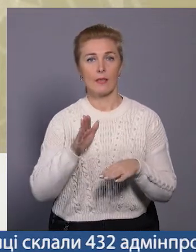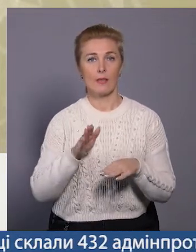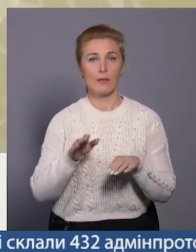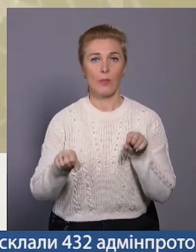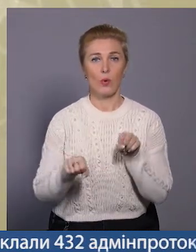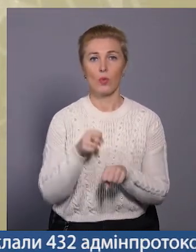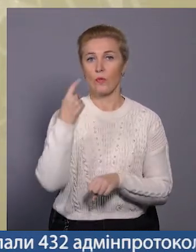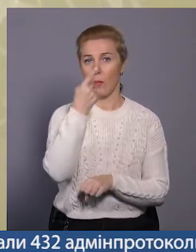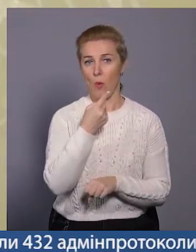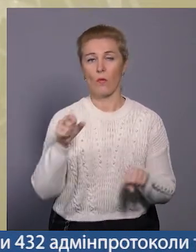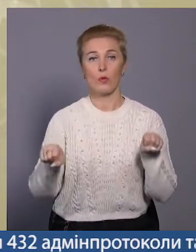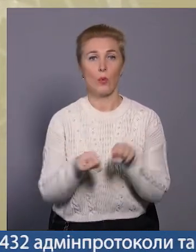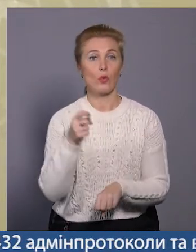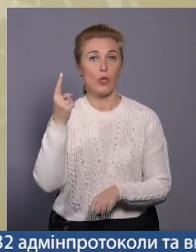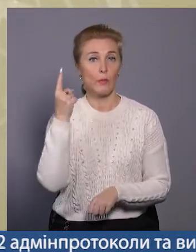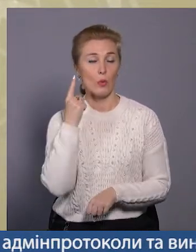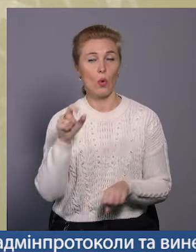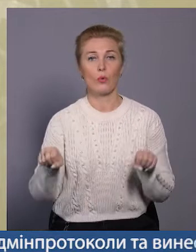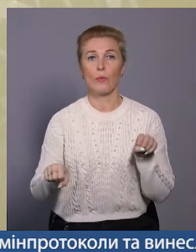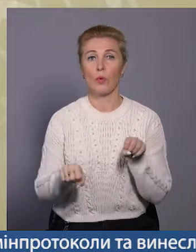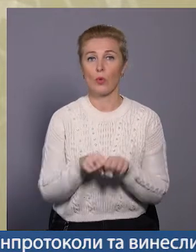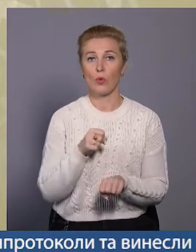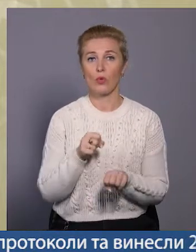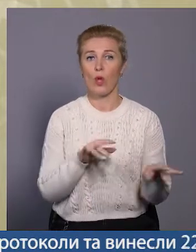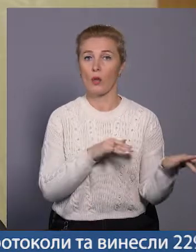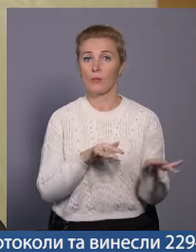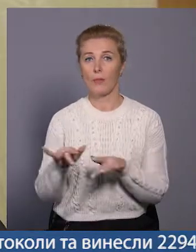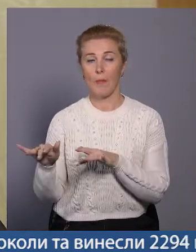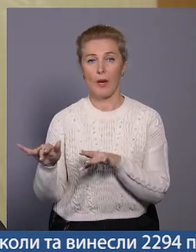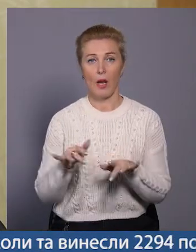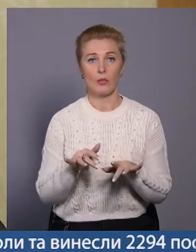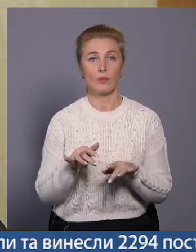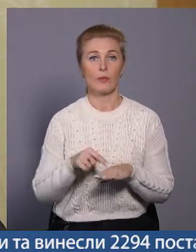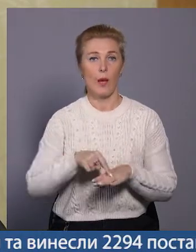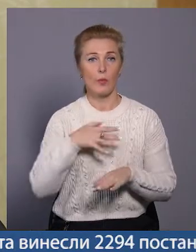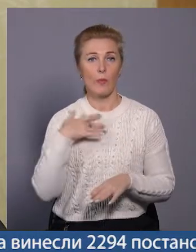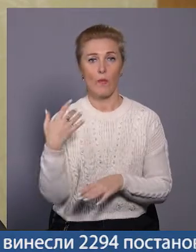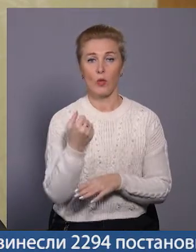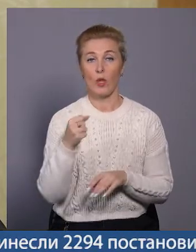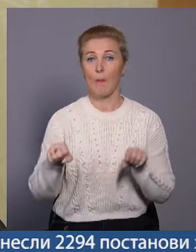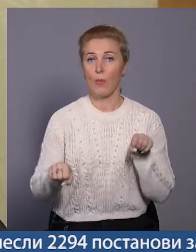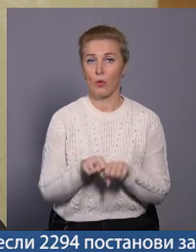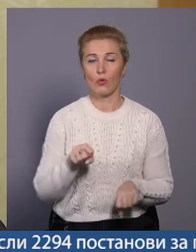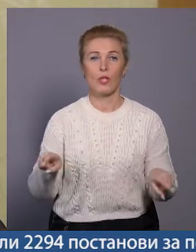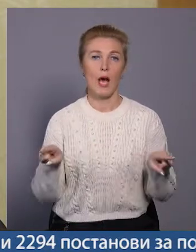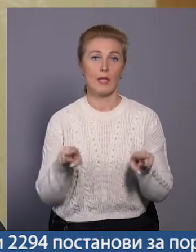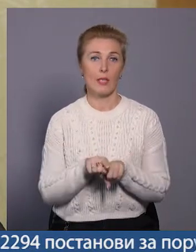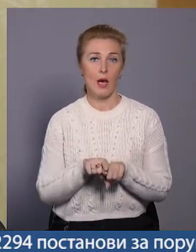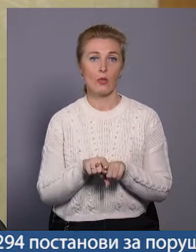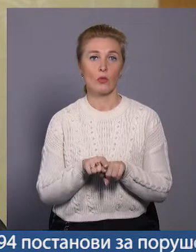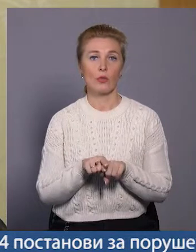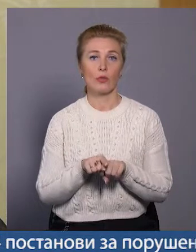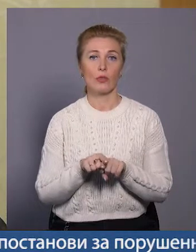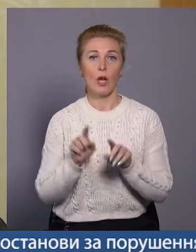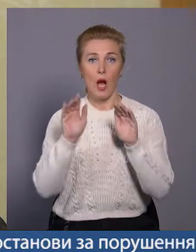мовлення, з порушенням слуху, з порушенням опорно-рухового апарату, з емоційно-вольовими порушеннями, а також з розладами